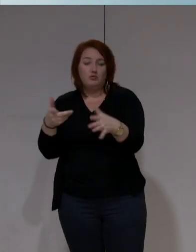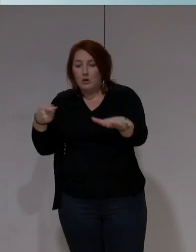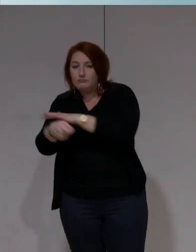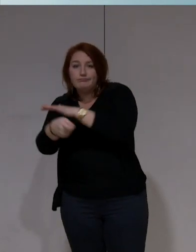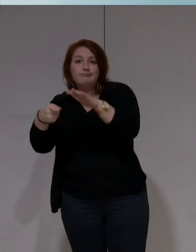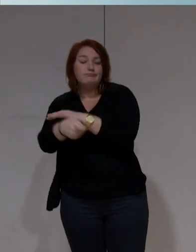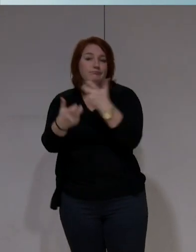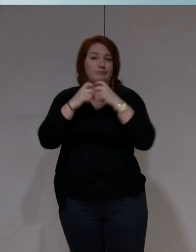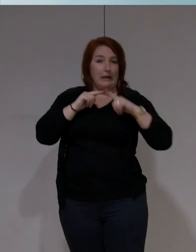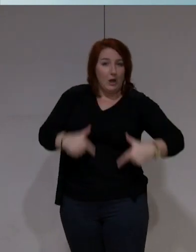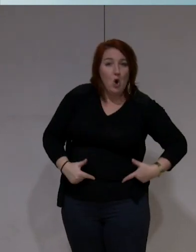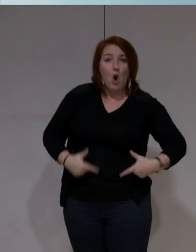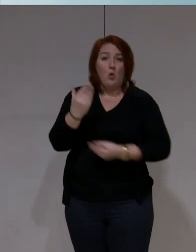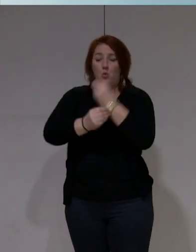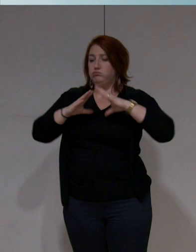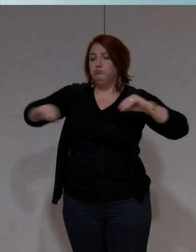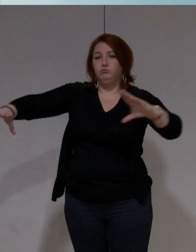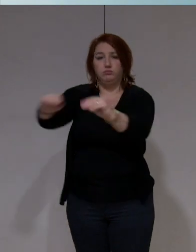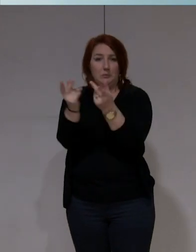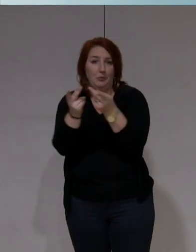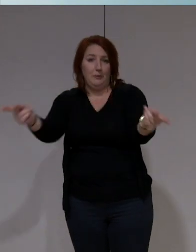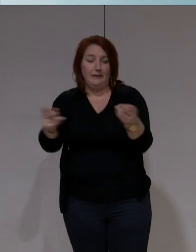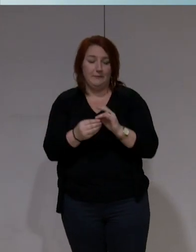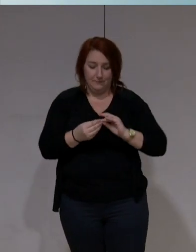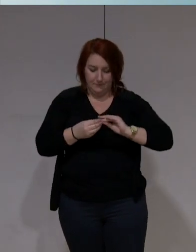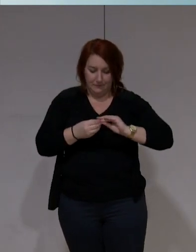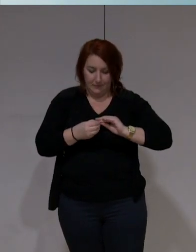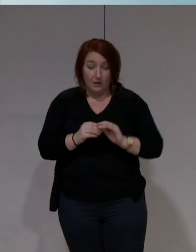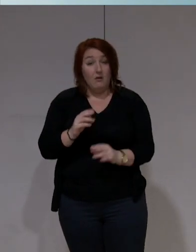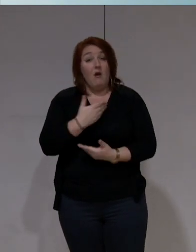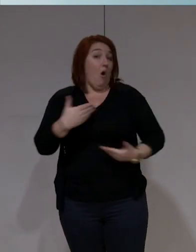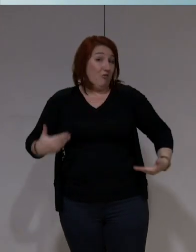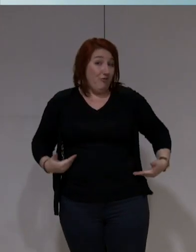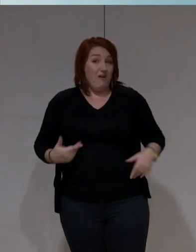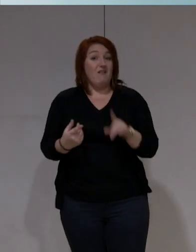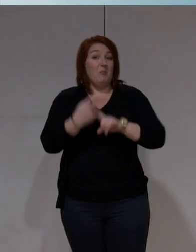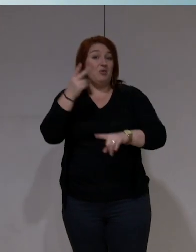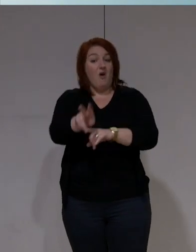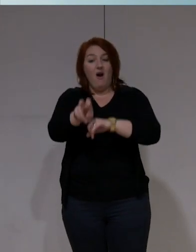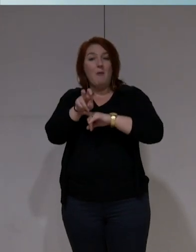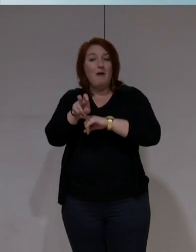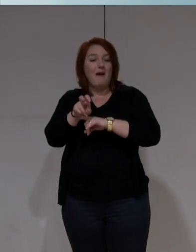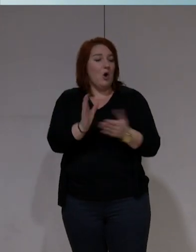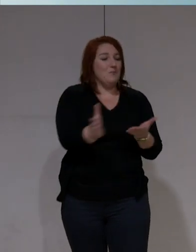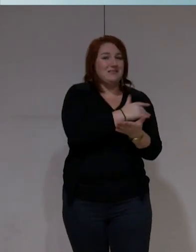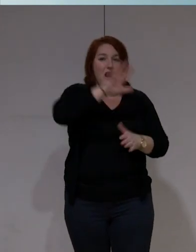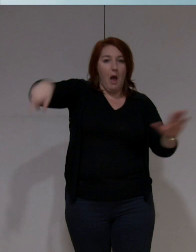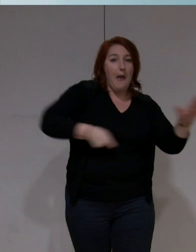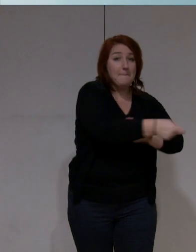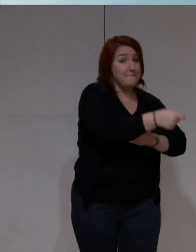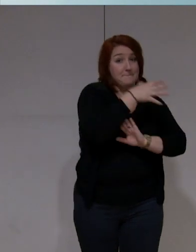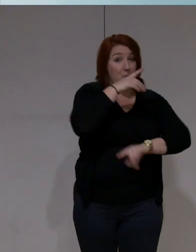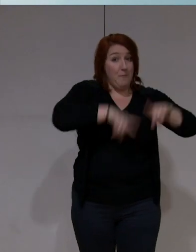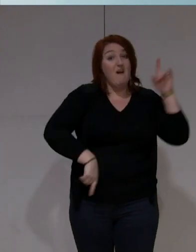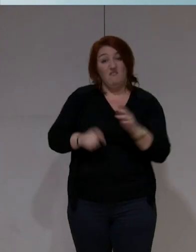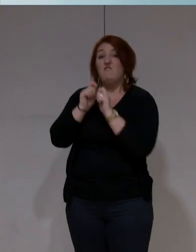les écoles l'espace public enfin il faut rembourser les emprunts qui ne peuvent pas servir à payer les salaires des agents ni à